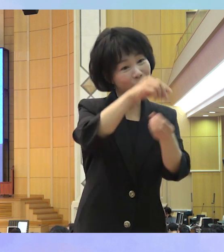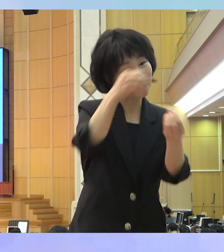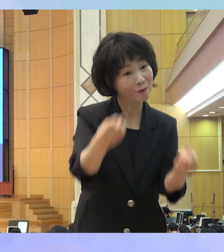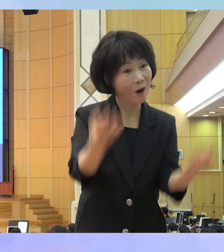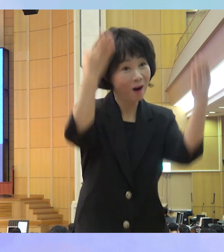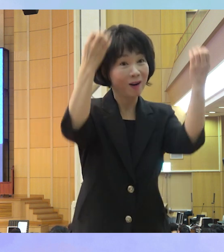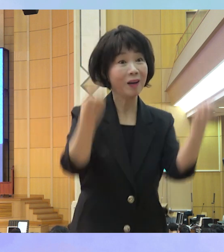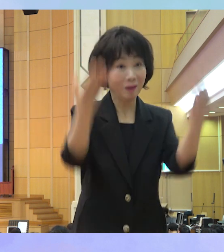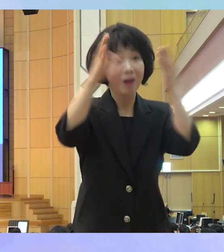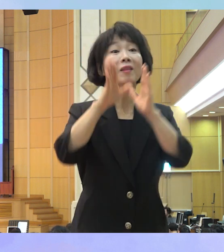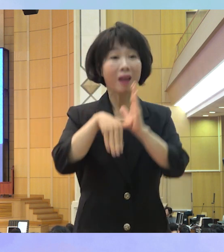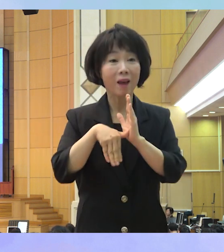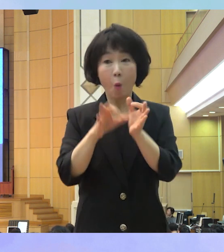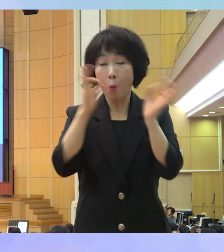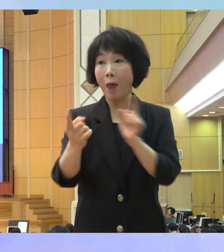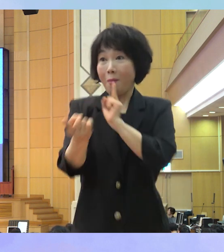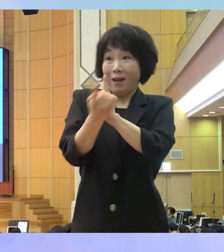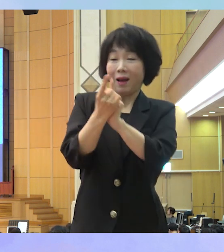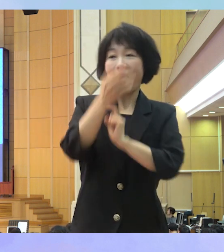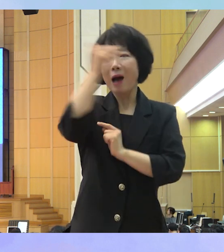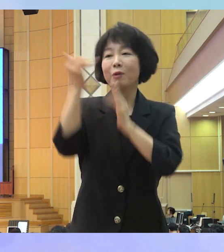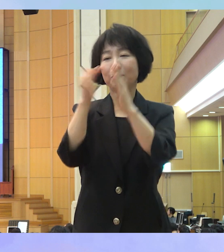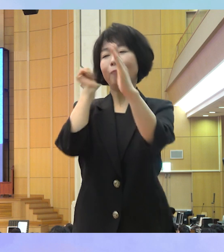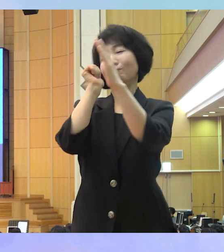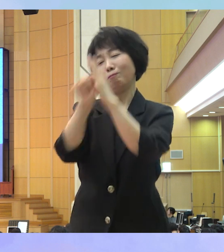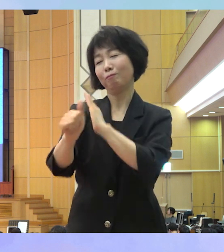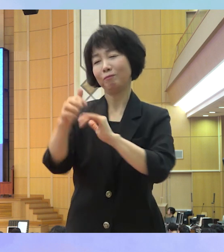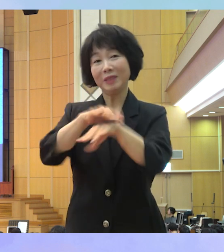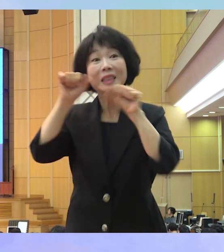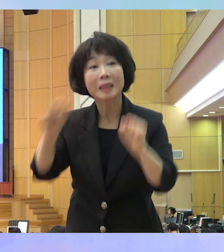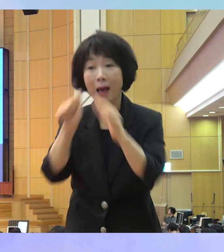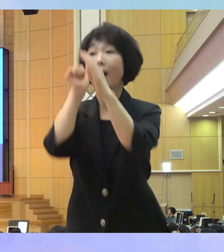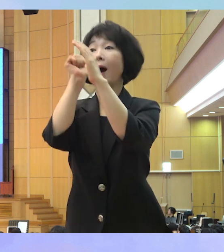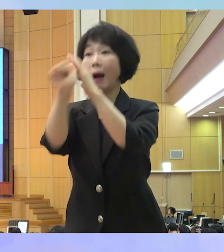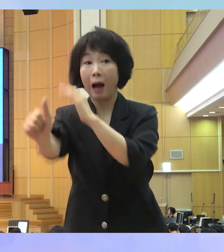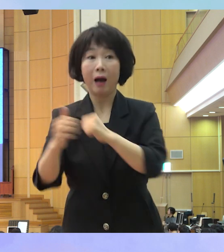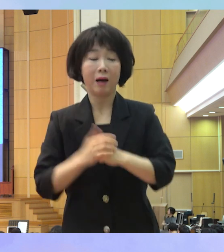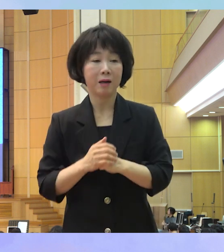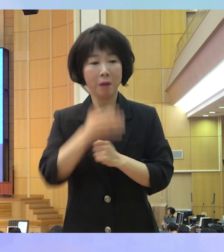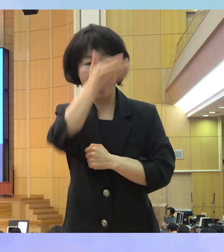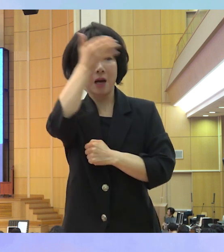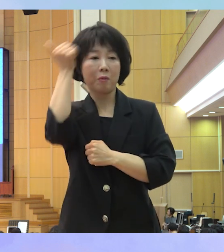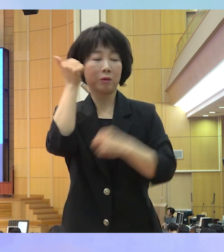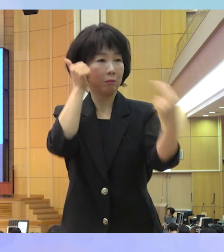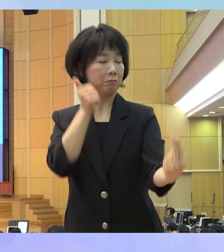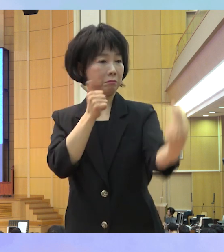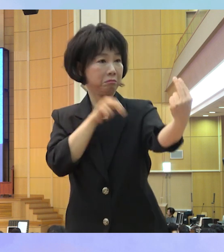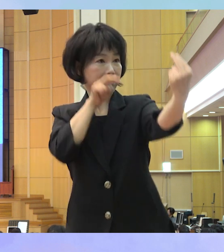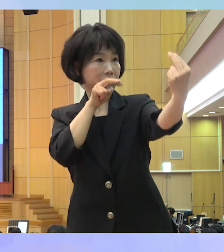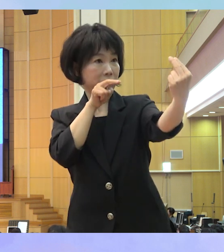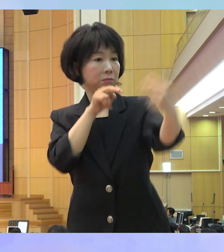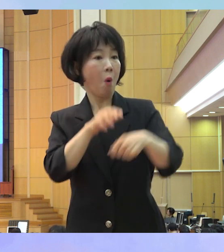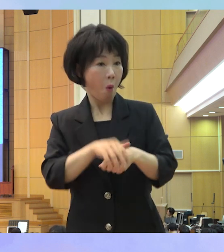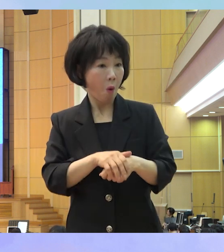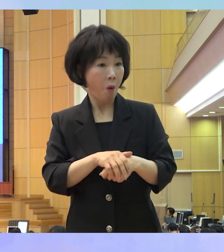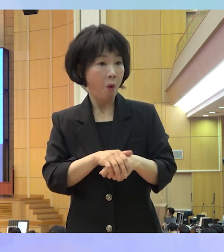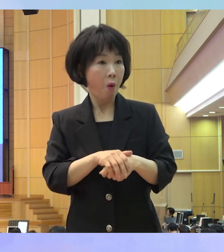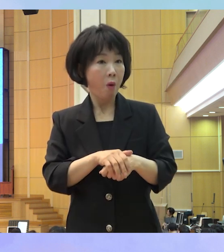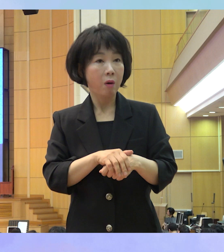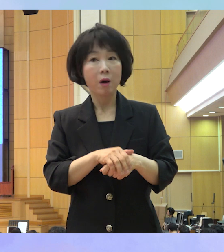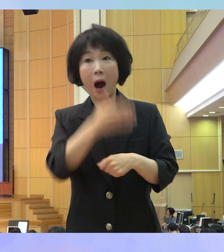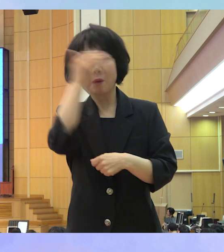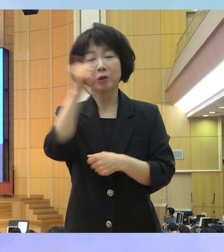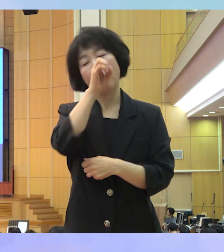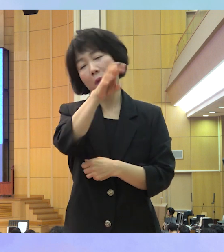되고 이러잖아요. 그러면 이제 인사를 가잖아요. 인사를 가면 저한테 이제 몇 마디를 해요. 그래서 제가 그랬어요